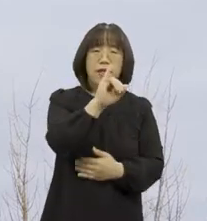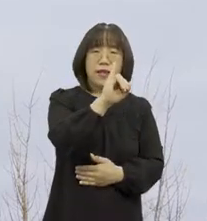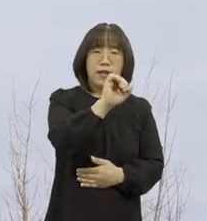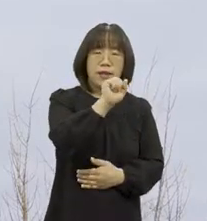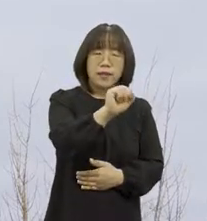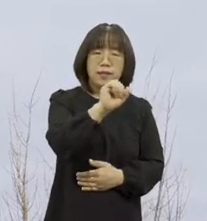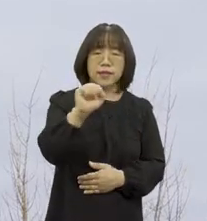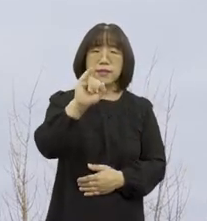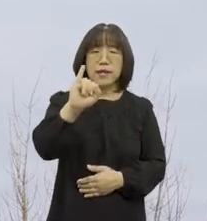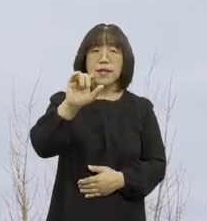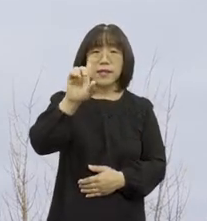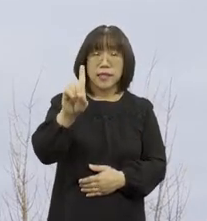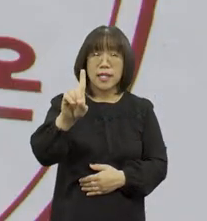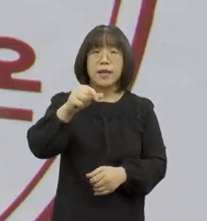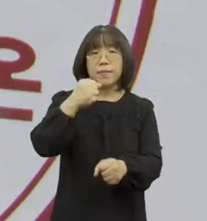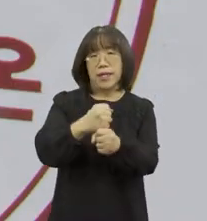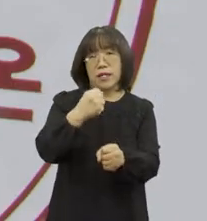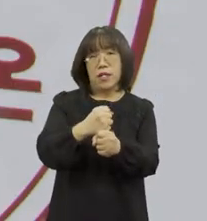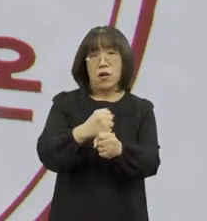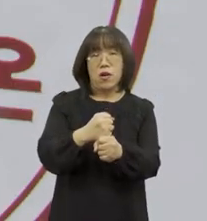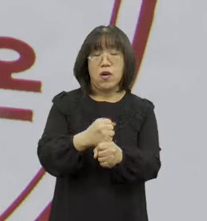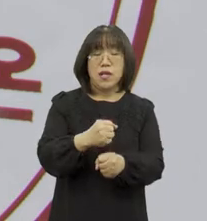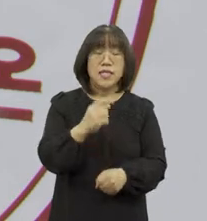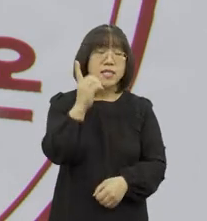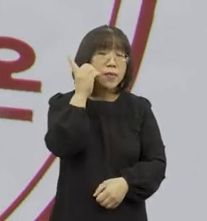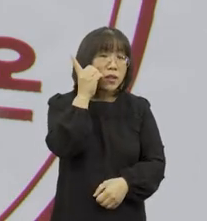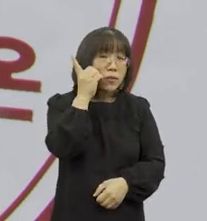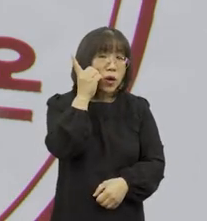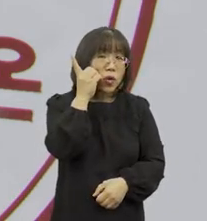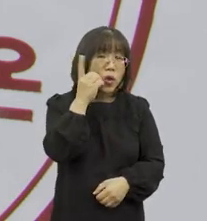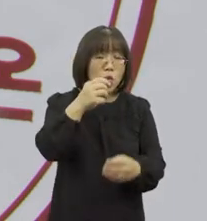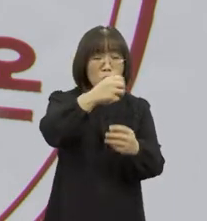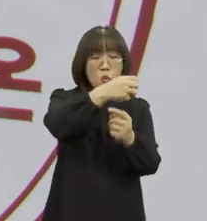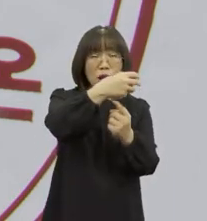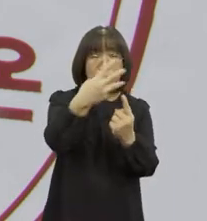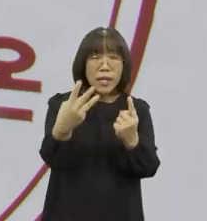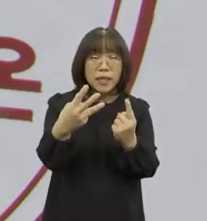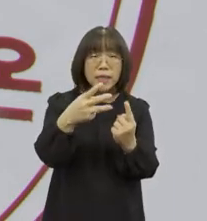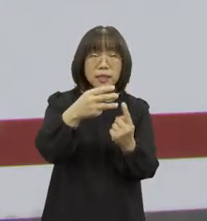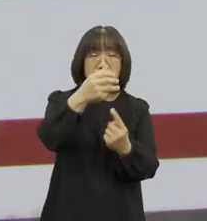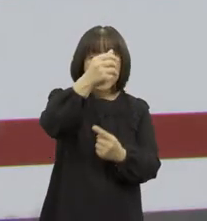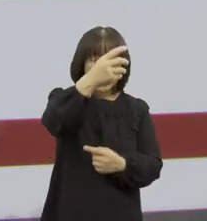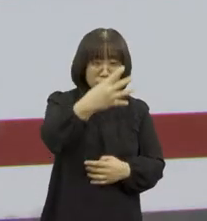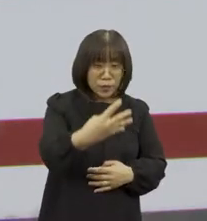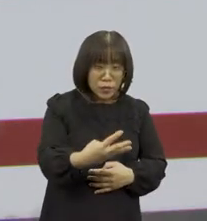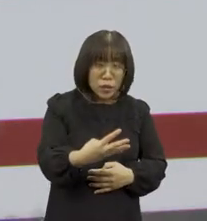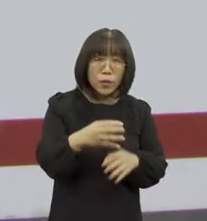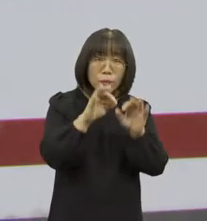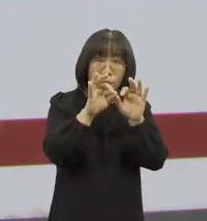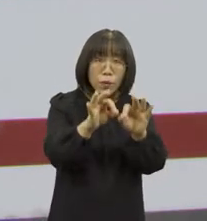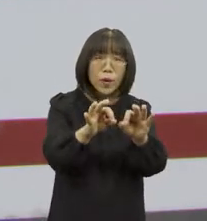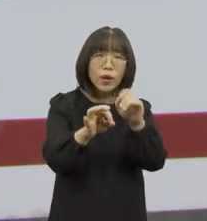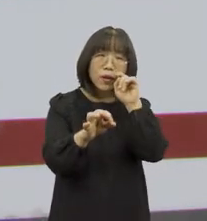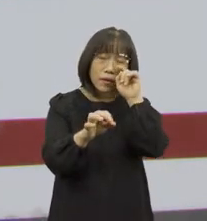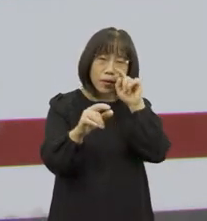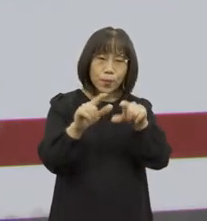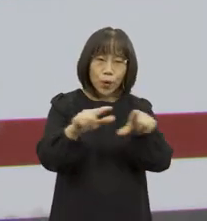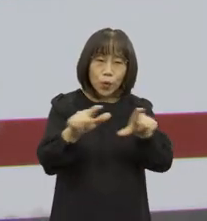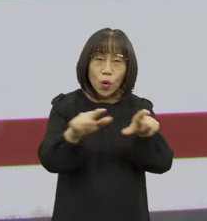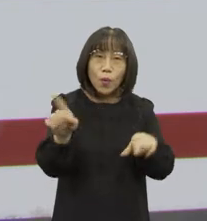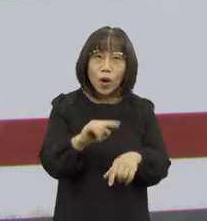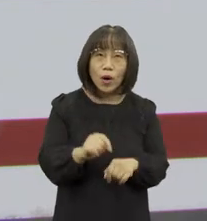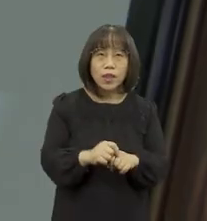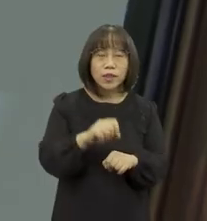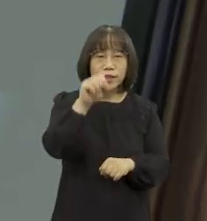ssid 를 적용했습니다 접속 지역에서 스마트폰 와이파이 목록을 보면 앞으로는 일반